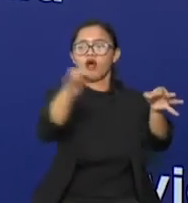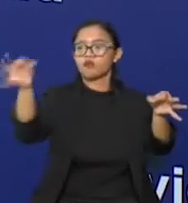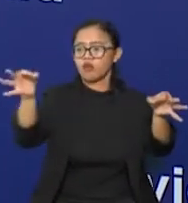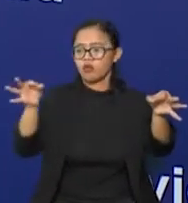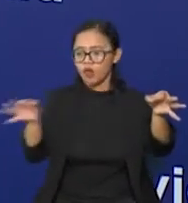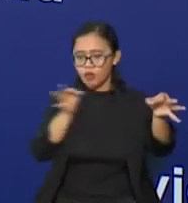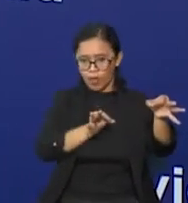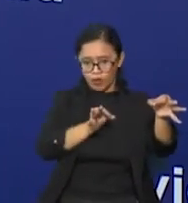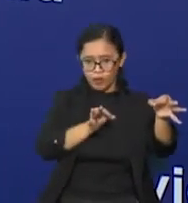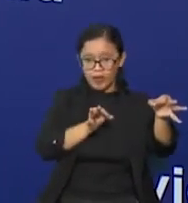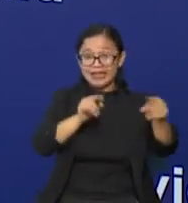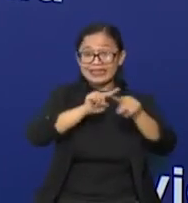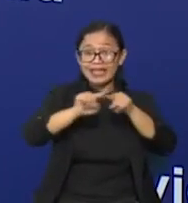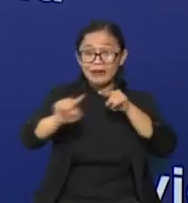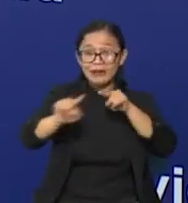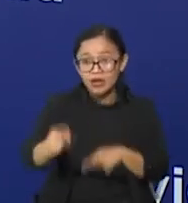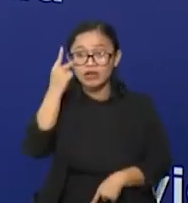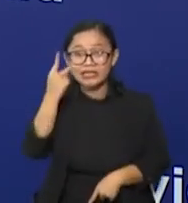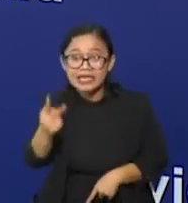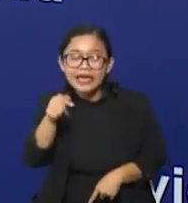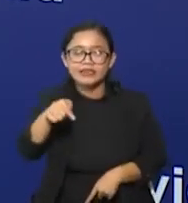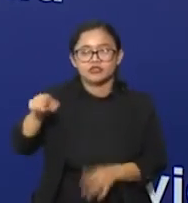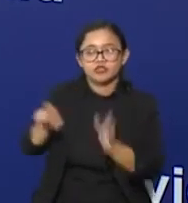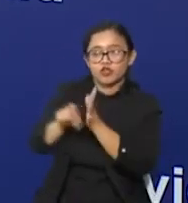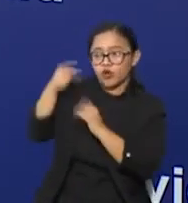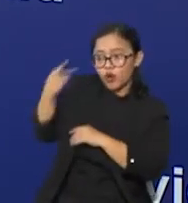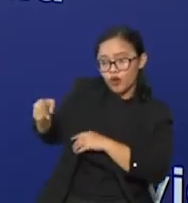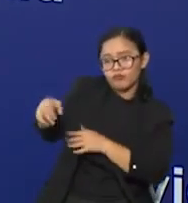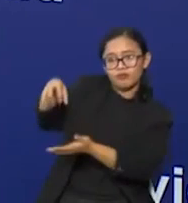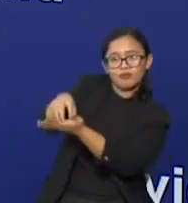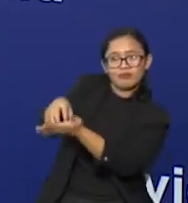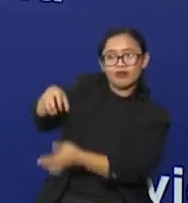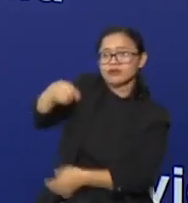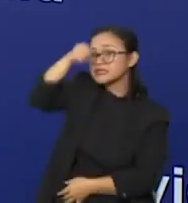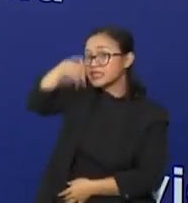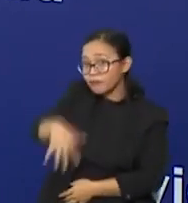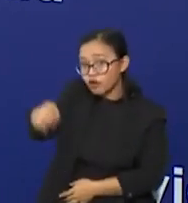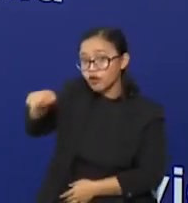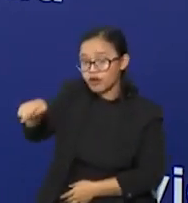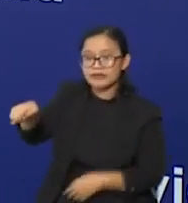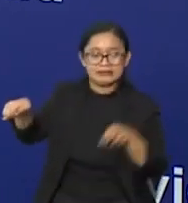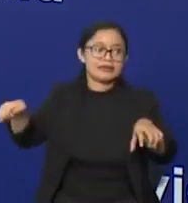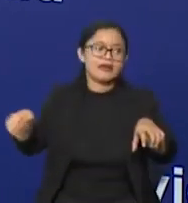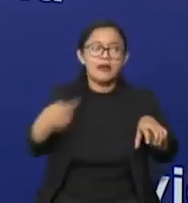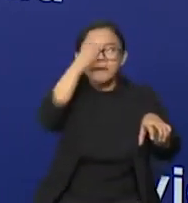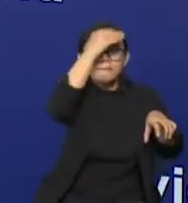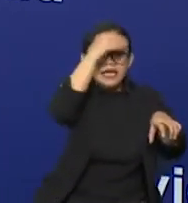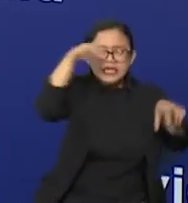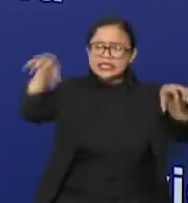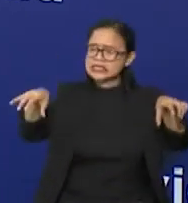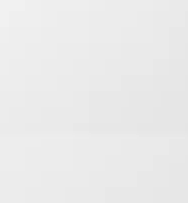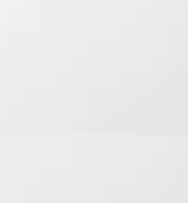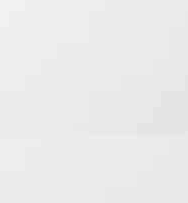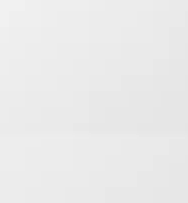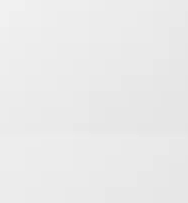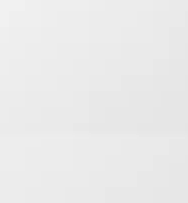baik tetapi kalo kita konteksnya juga melihat Singapura sebagai satu pulau dan itu pulangnya Bali Ya kurang lebih mirip kembali dan